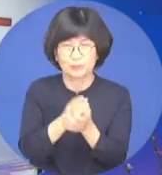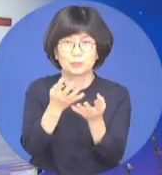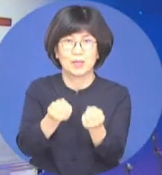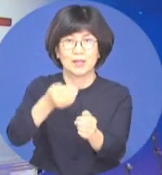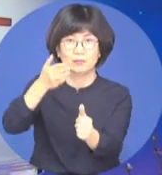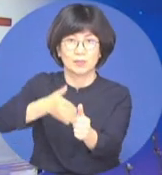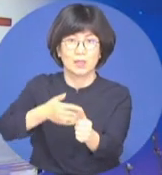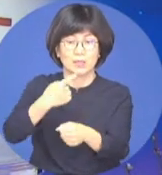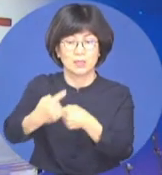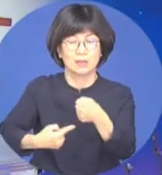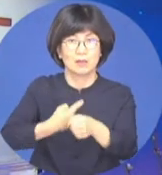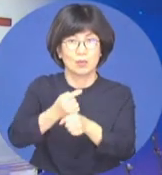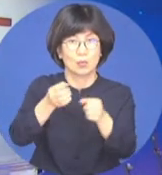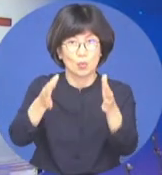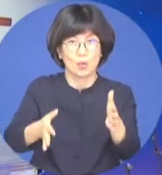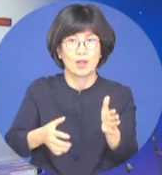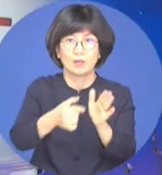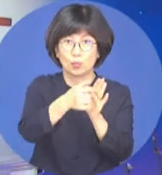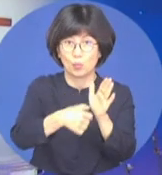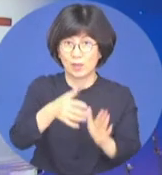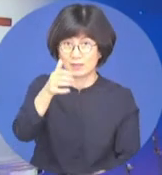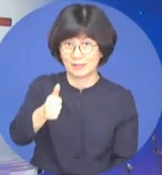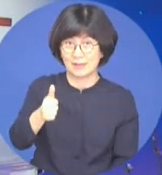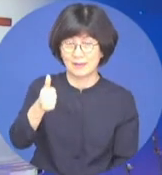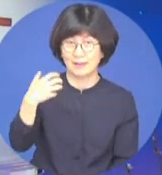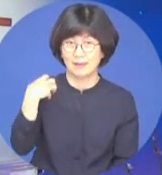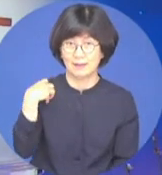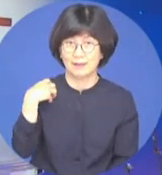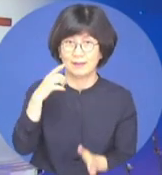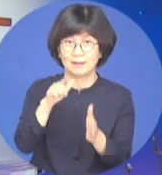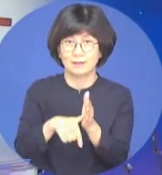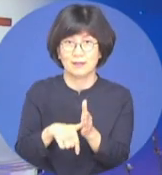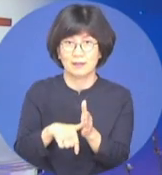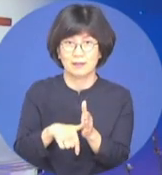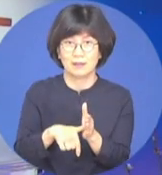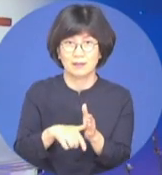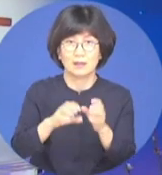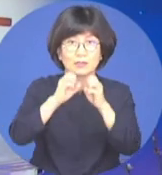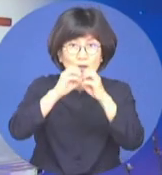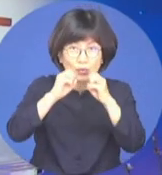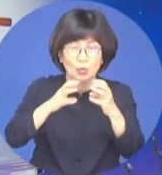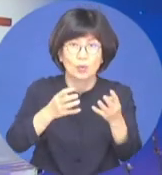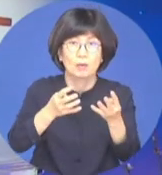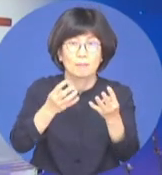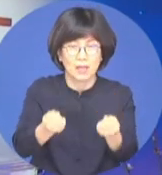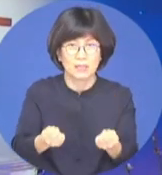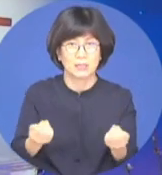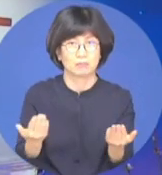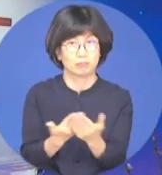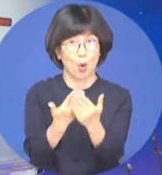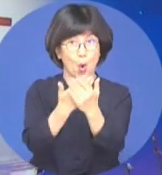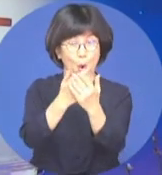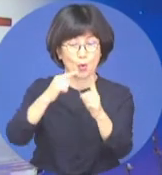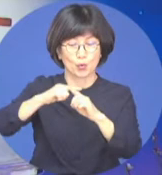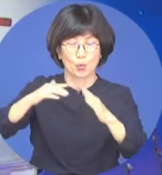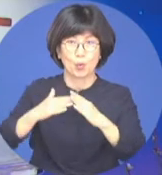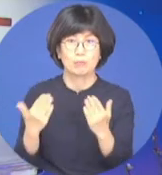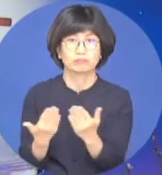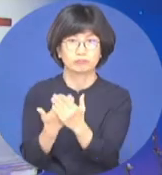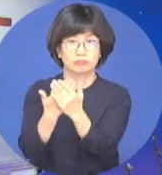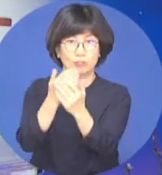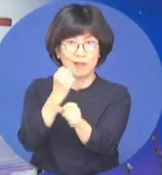1년 동안 노회장을 할 때 이제 전도 많이 일어나고 교회가 부흥하고